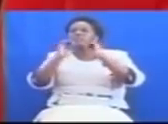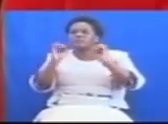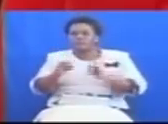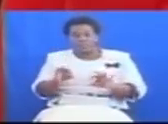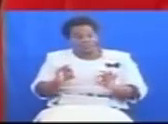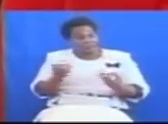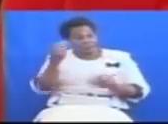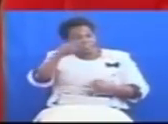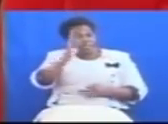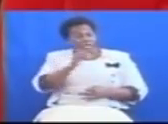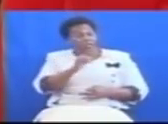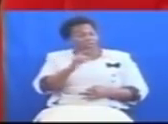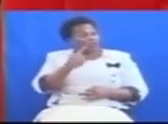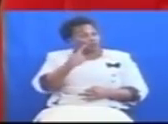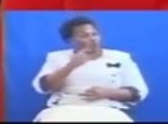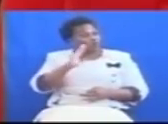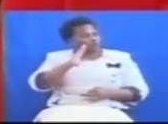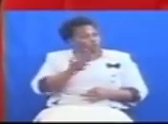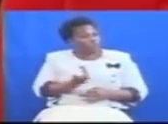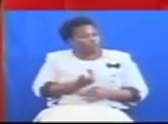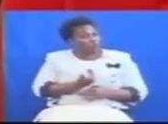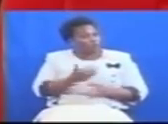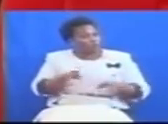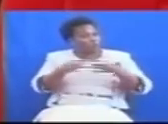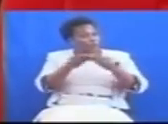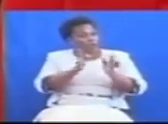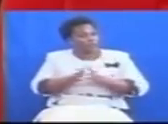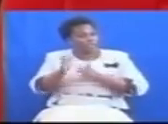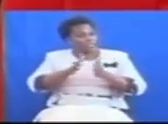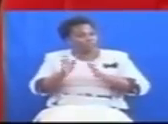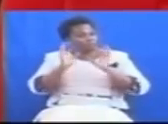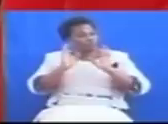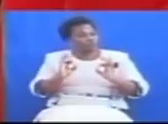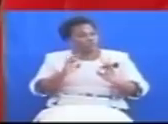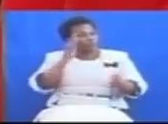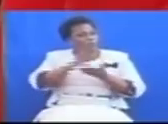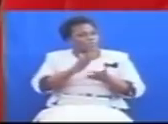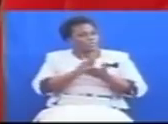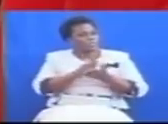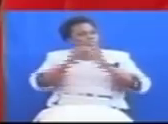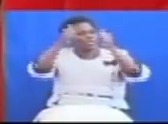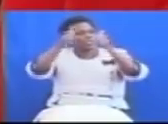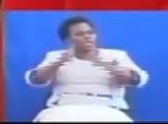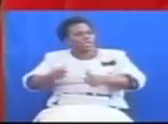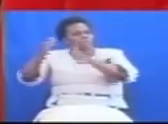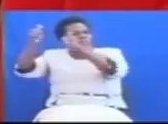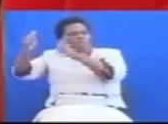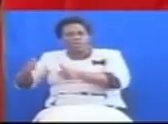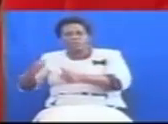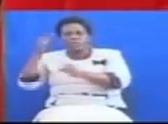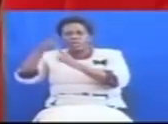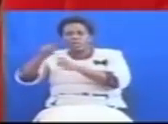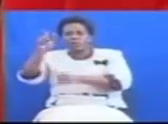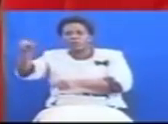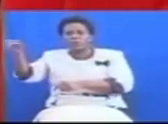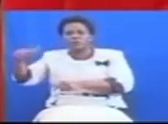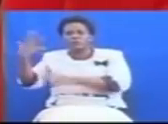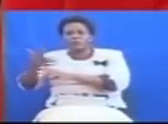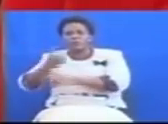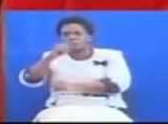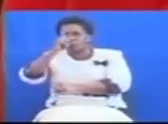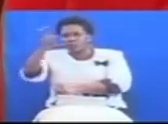haioni umuhimu wa kuanza kuweka utaratibu maalum wa kutoa taarifa hizi ili wananchi waweze kupata uelewa pamoja? Asante.